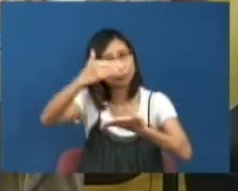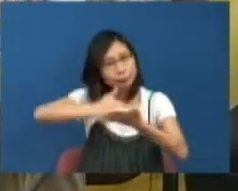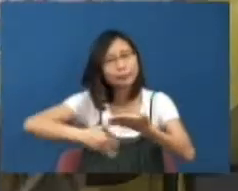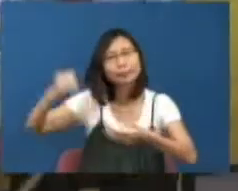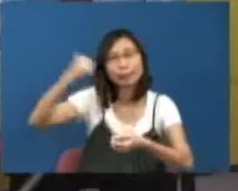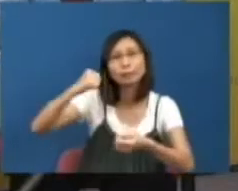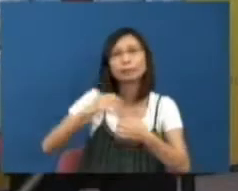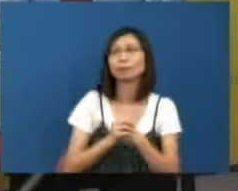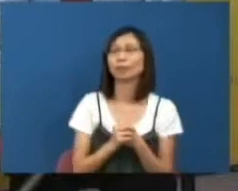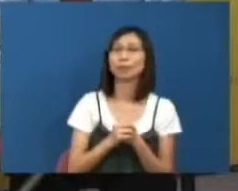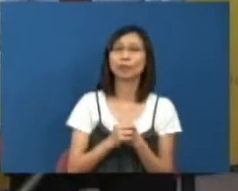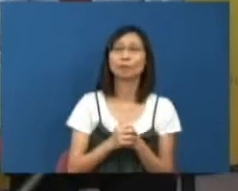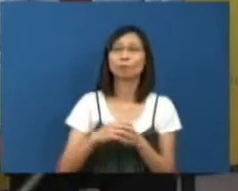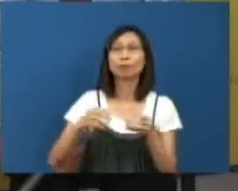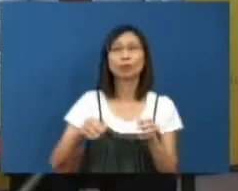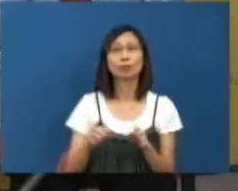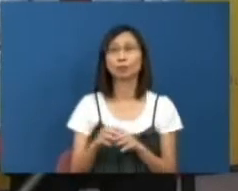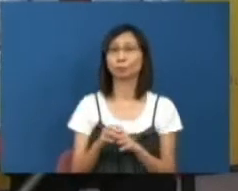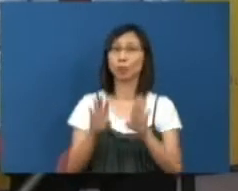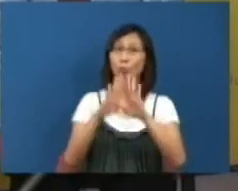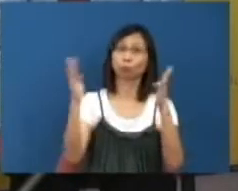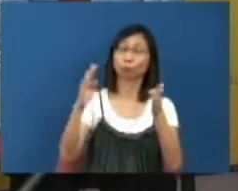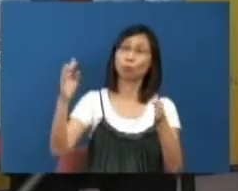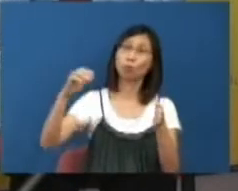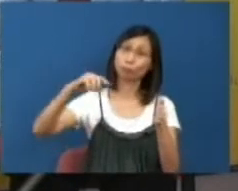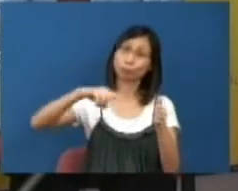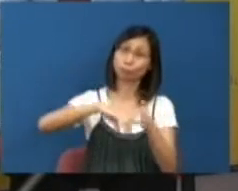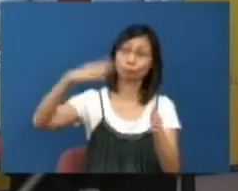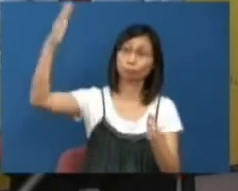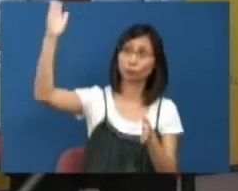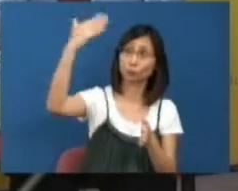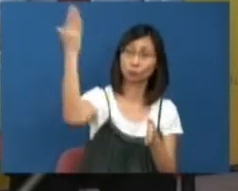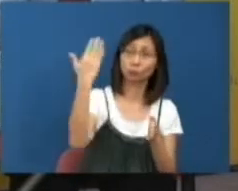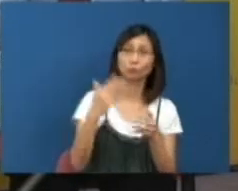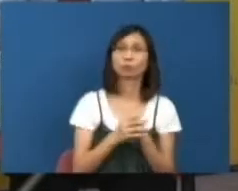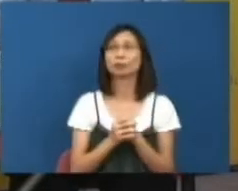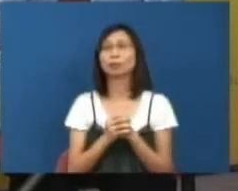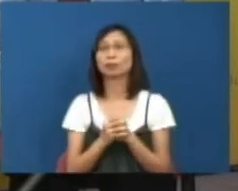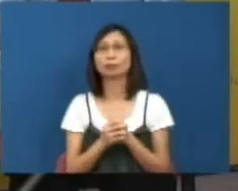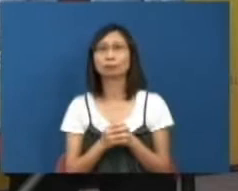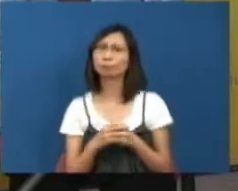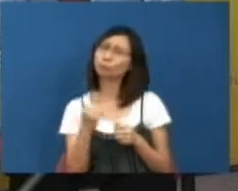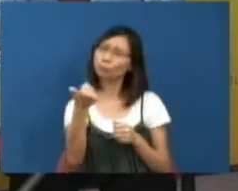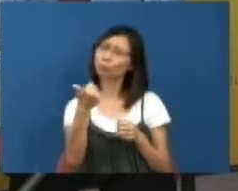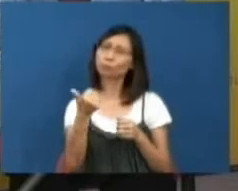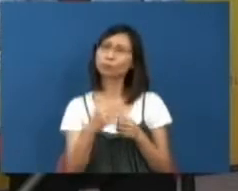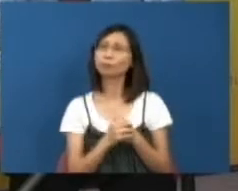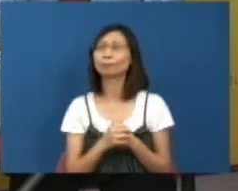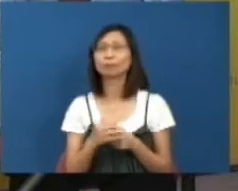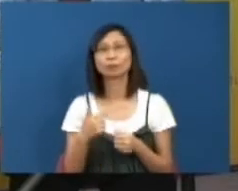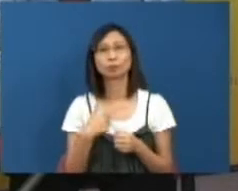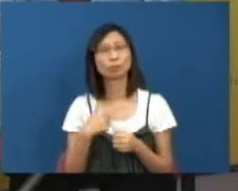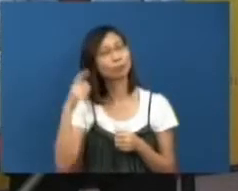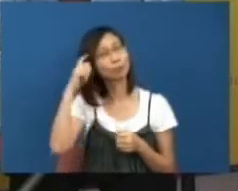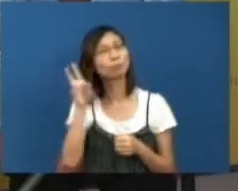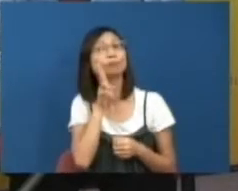開冷氣唔會危害健康噶嘛，冇理由要預禁於徵嘅。 仲要罰多啲錢？即係如果嗱，即係我就咁睇